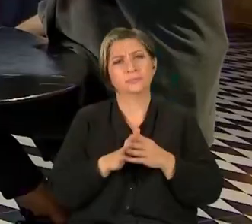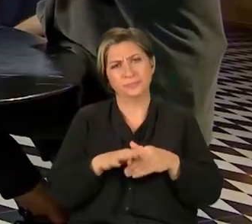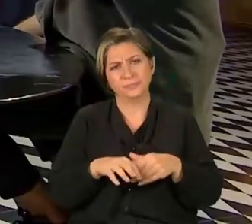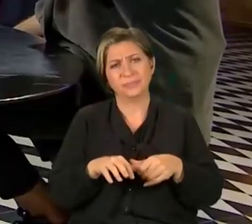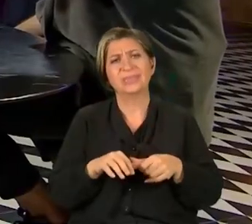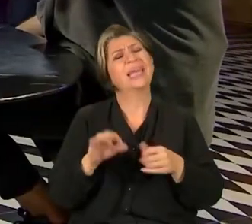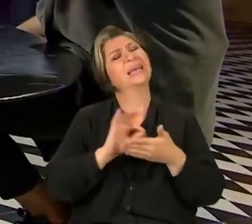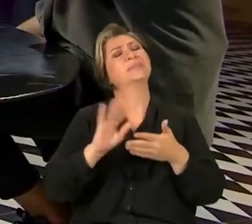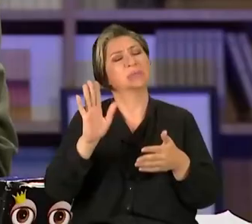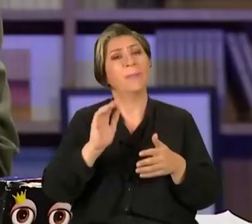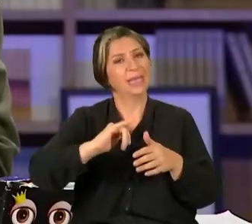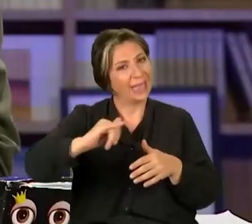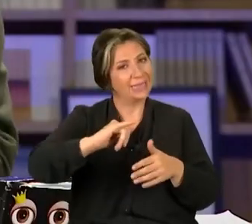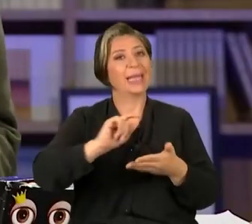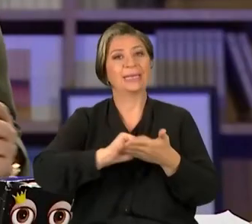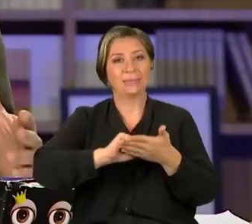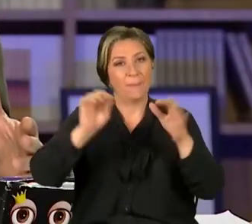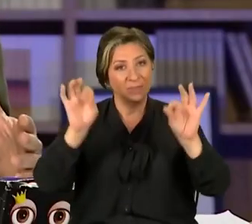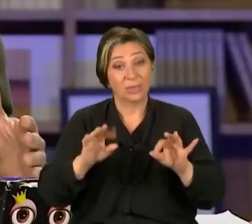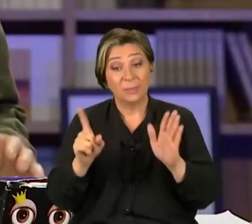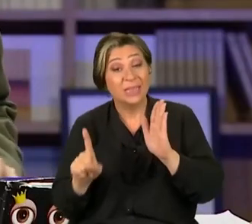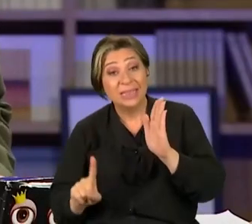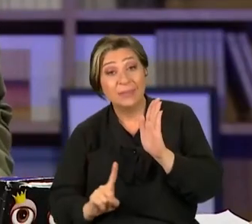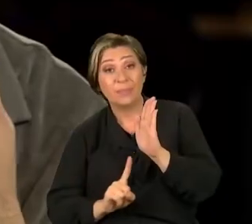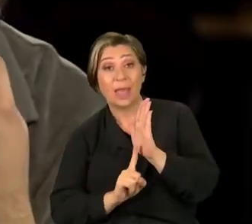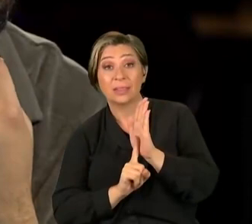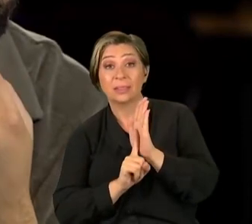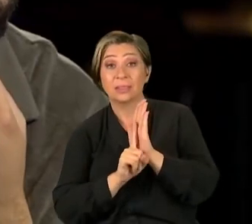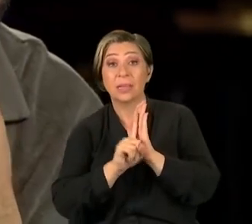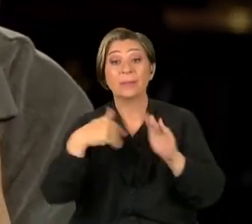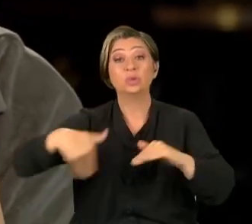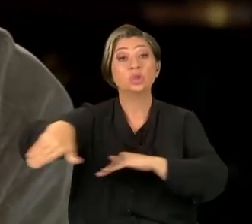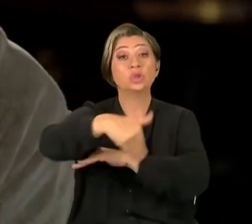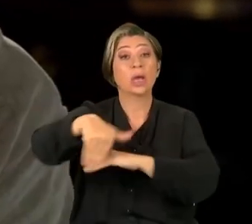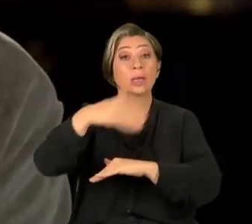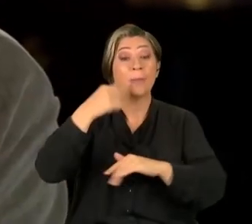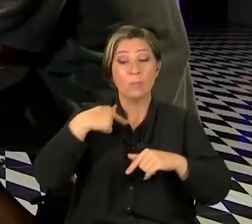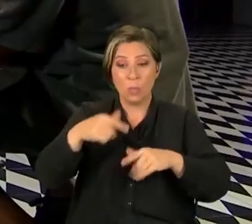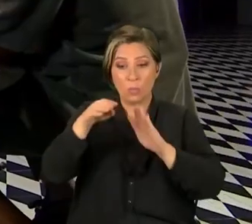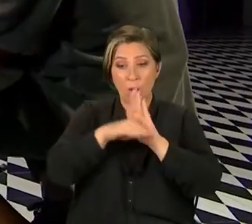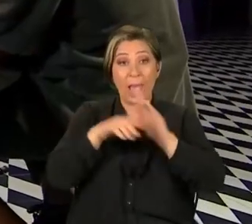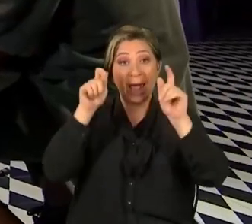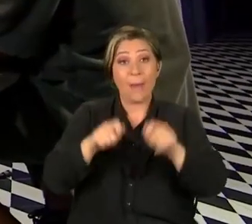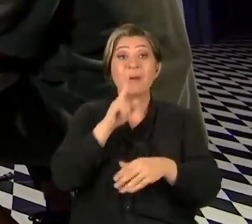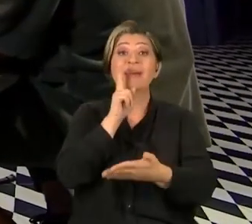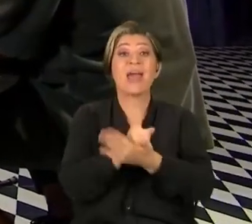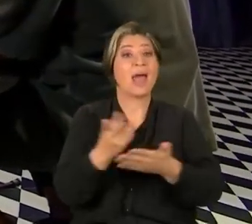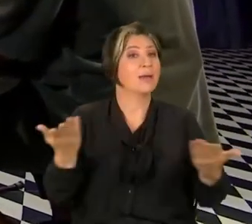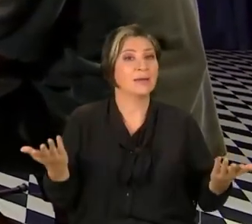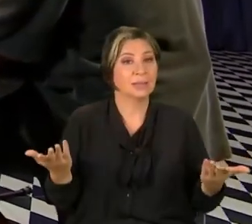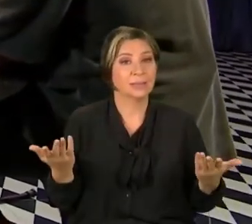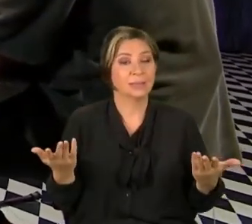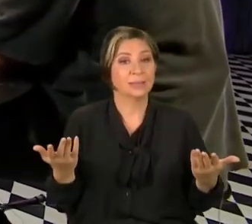yazmaz şu anda ama yazacak Çünkü bu dipten gelen dalga benim sokaktan öğrendim benim bu programı yapmaya karar verişim